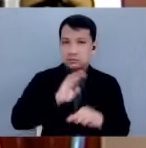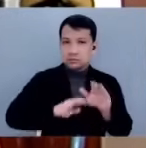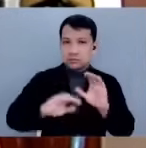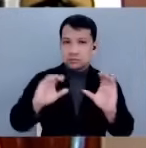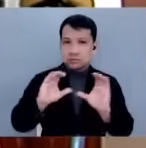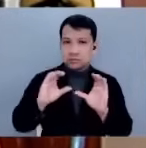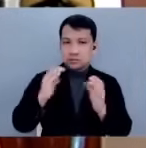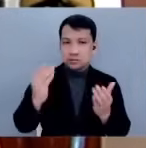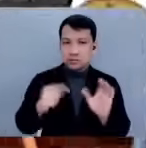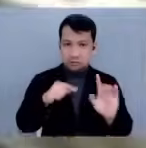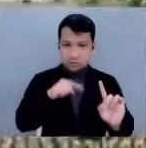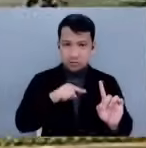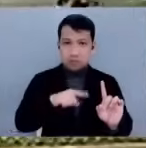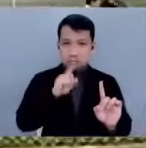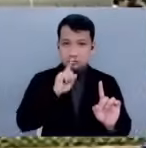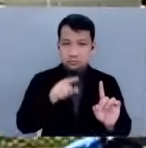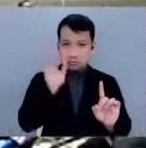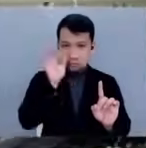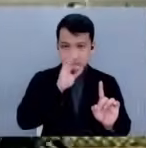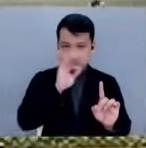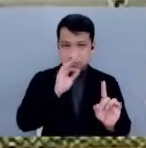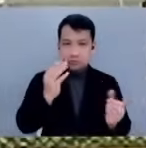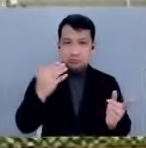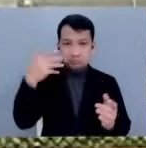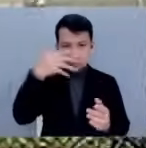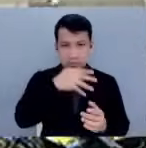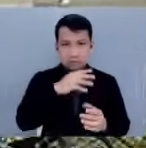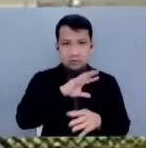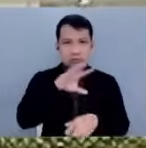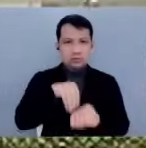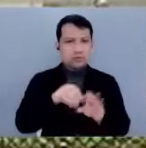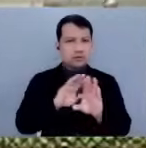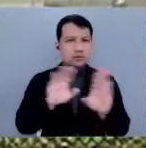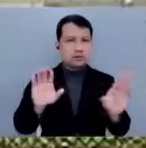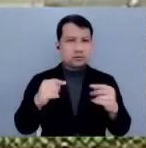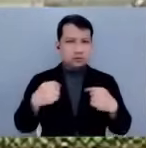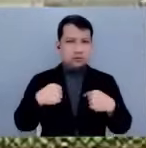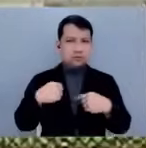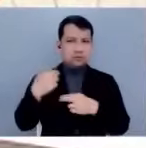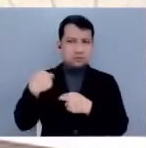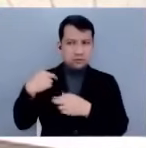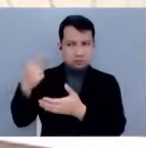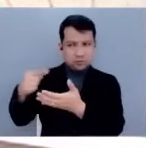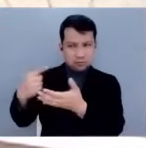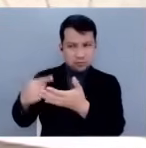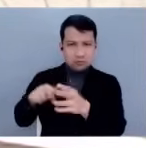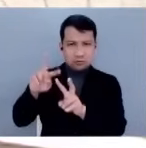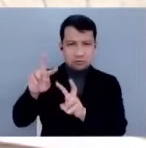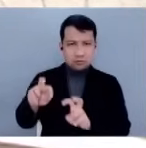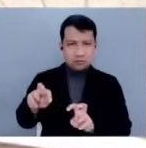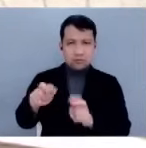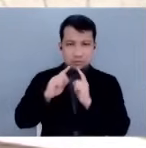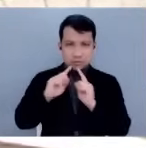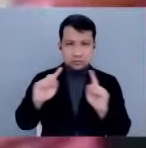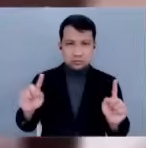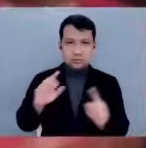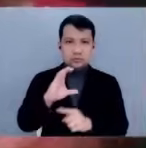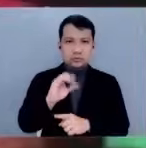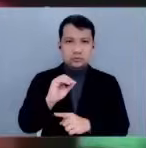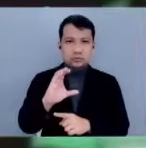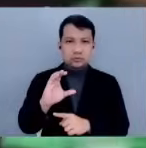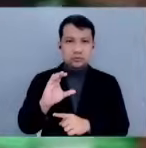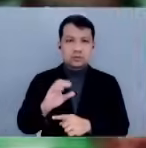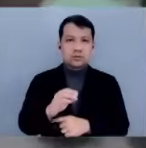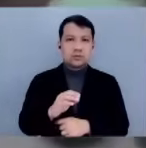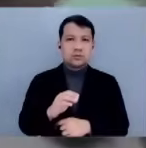patunayan na ikaw ay Filipino citizen. Dagdag pa ng COMELEC, hindi parte ng kanilang tungkulin na tingnan kung totoo ang deklarasyon ng mga COC ng kandidato. Sa